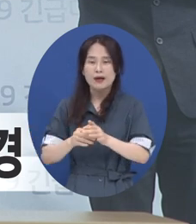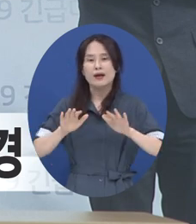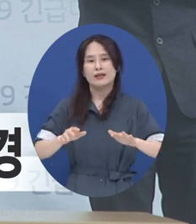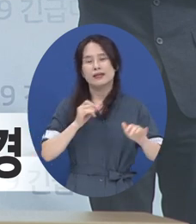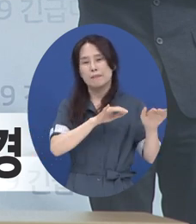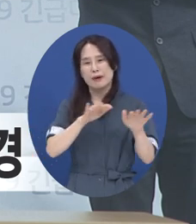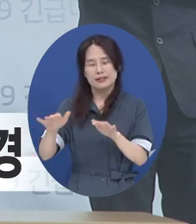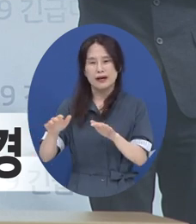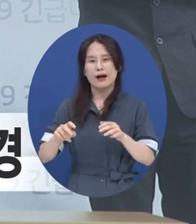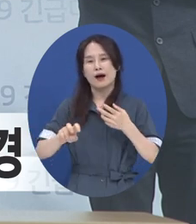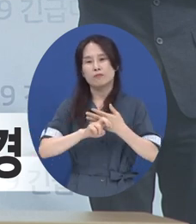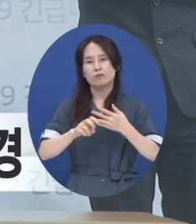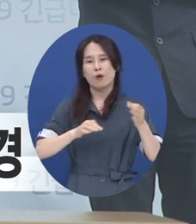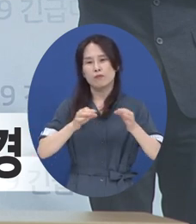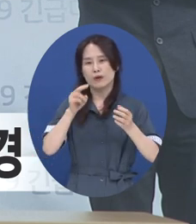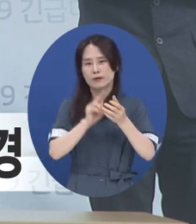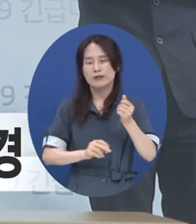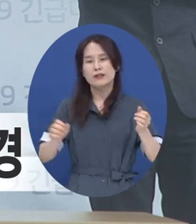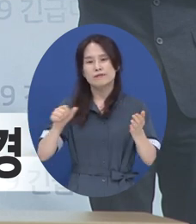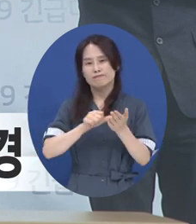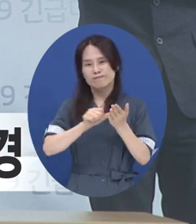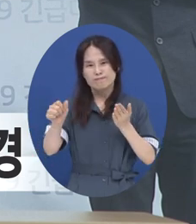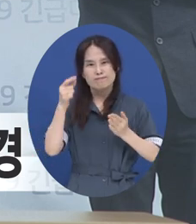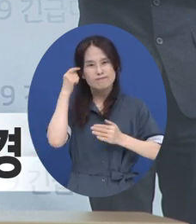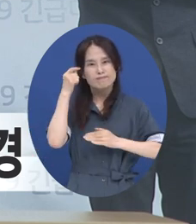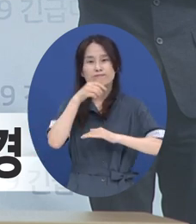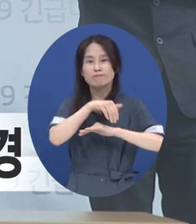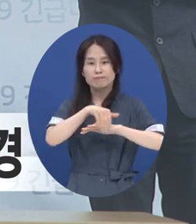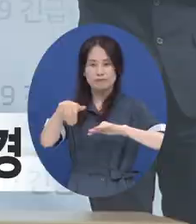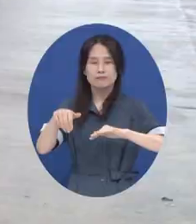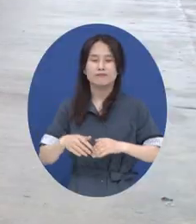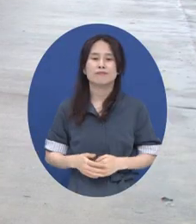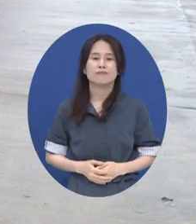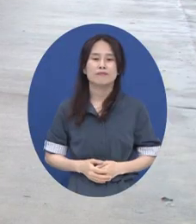정비에 행정력을 쏟고 있습니다. 최지영 기자의 보도입니다.